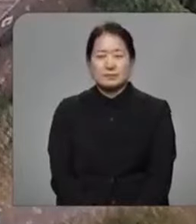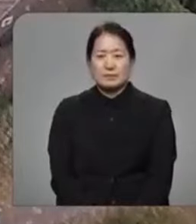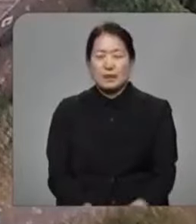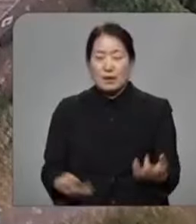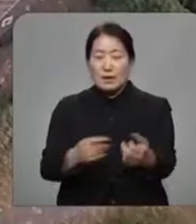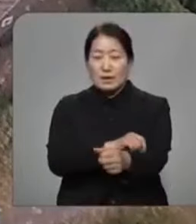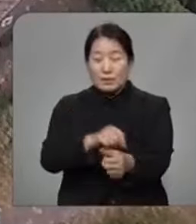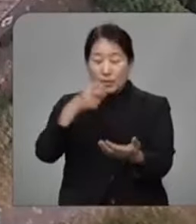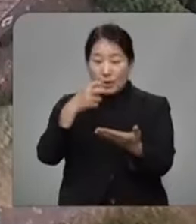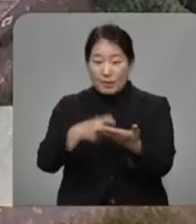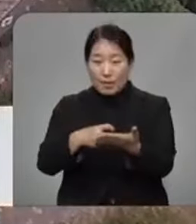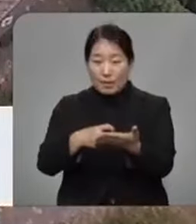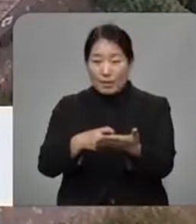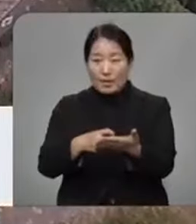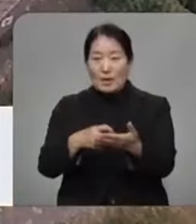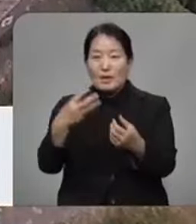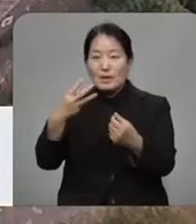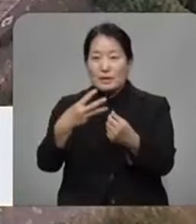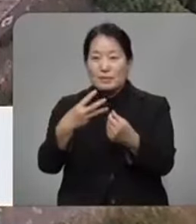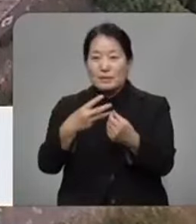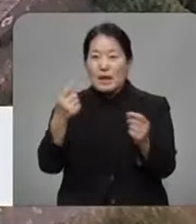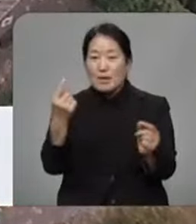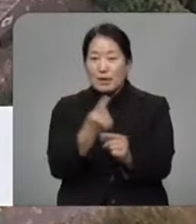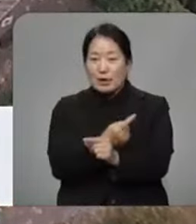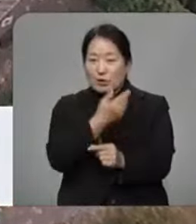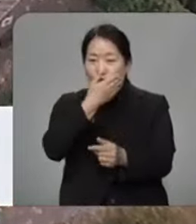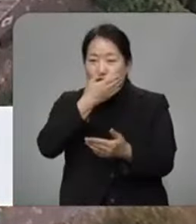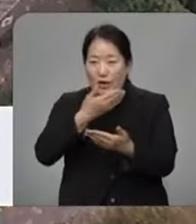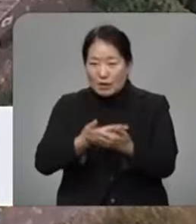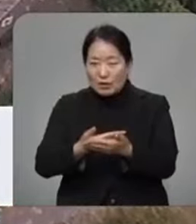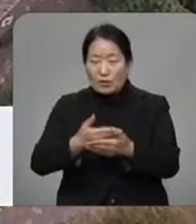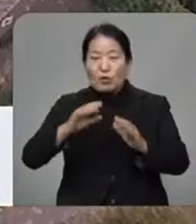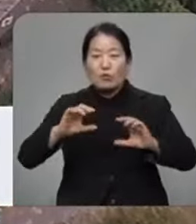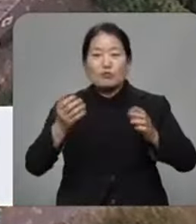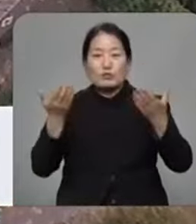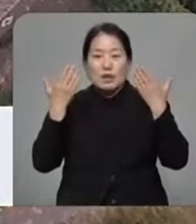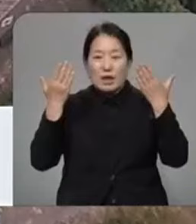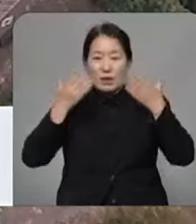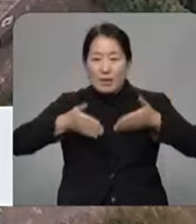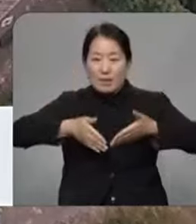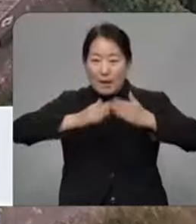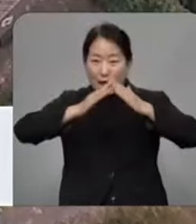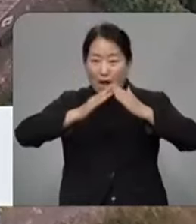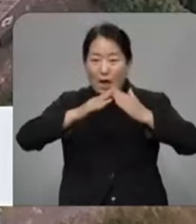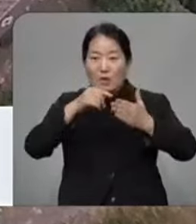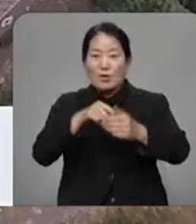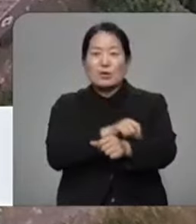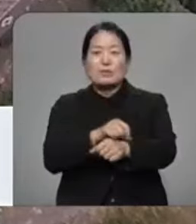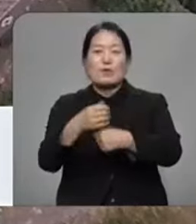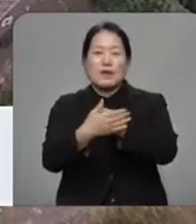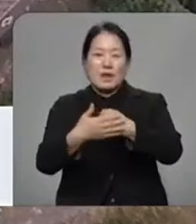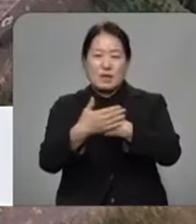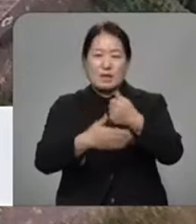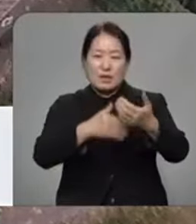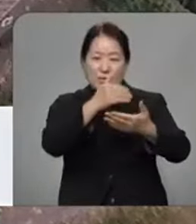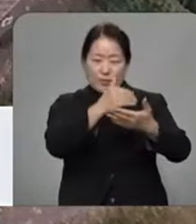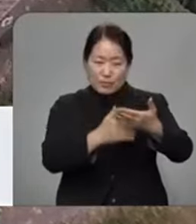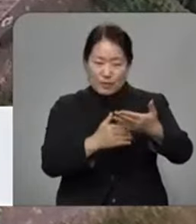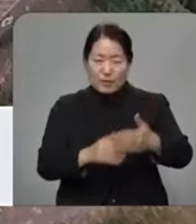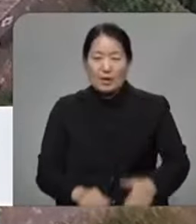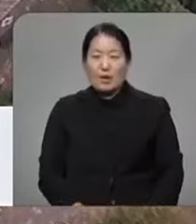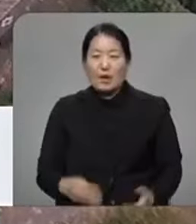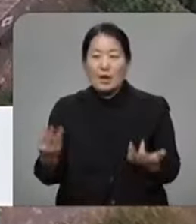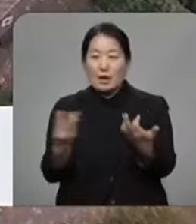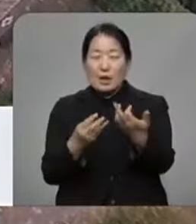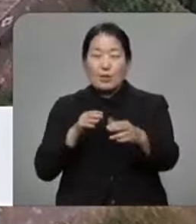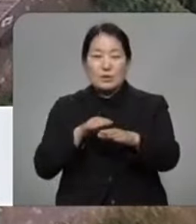강원 특별법 3차 개정안의 핵심 가운데 하나는 국제학교 설립을 위한 교육 특례 이른 바 강원형 국제학교를